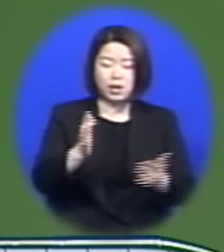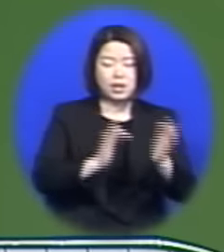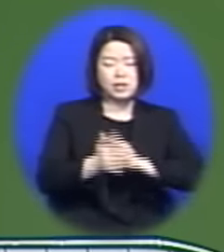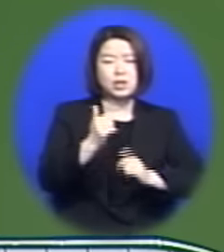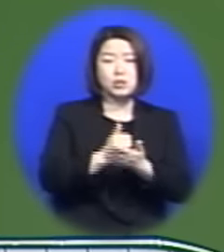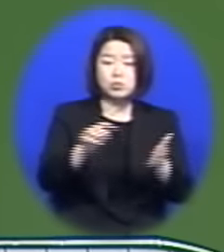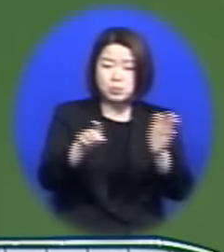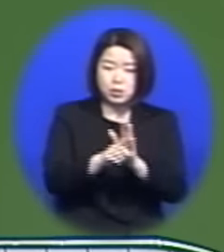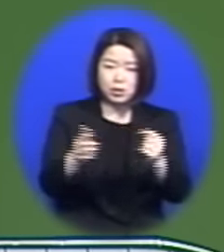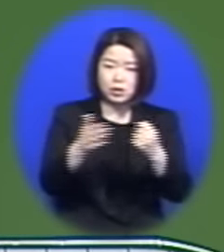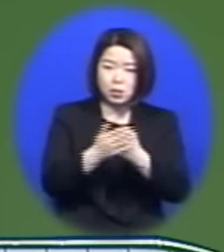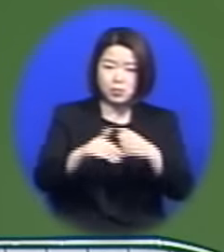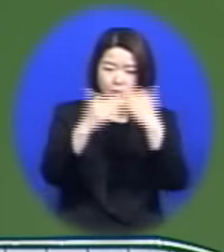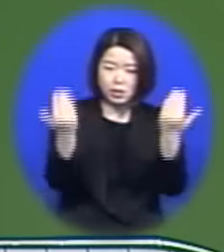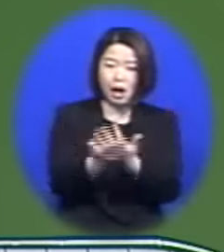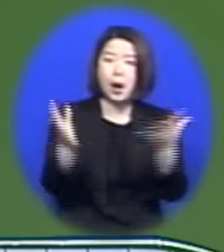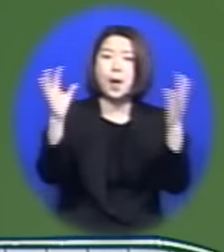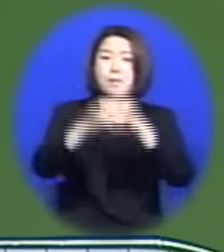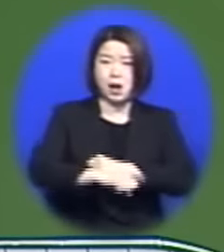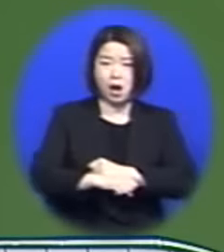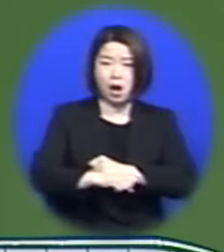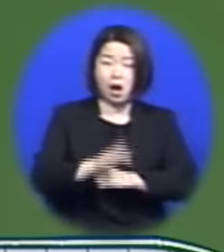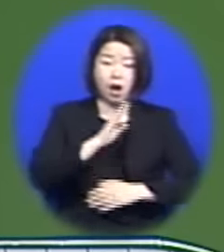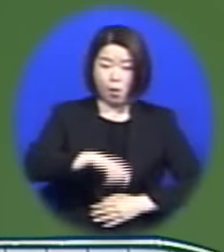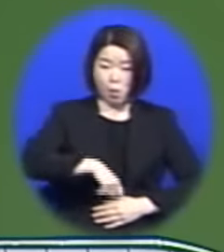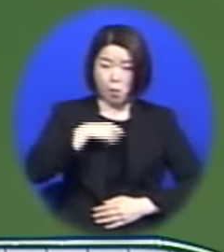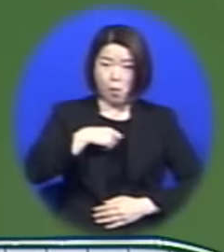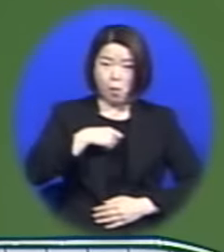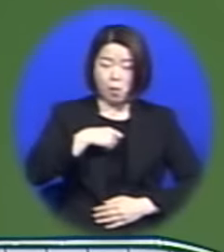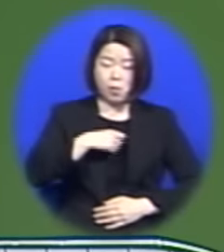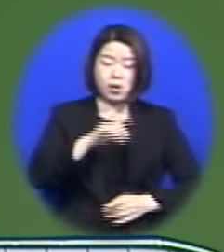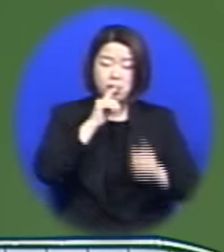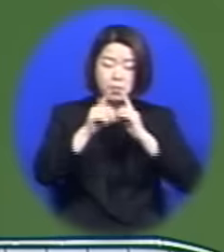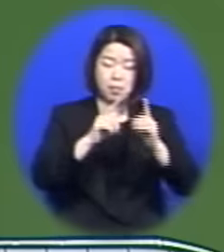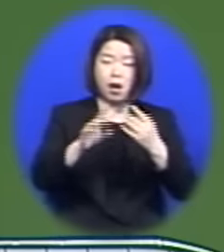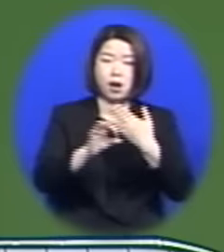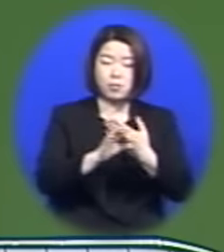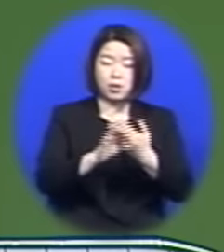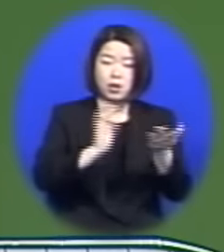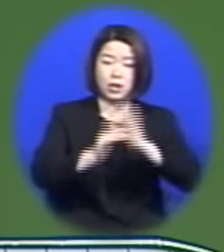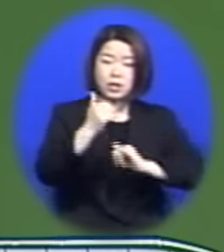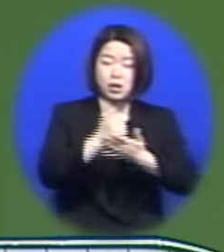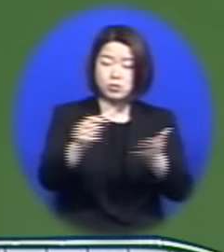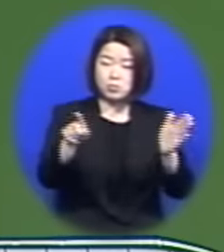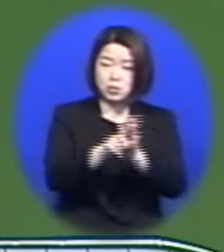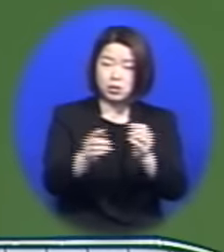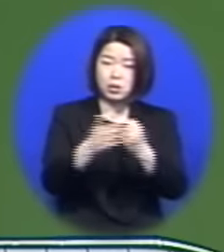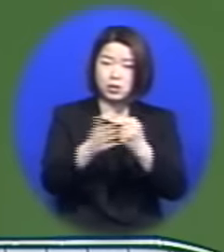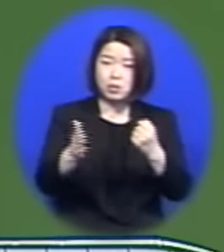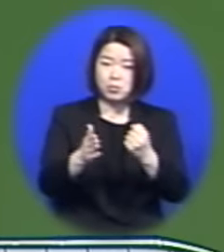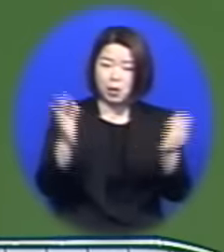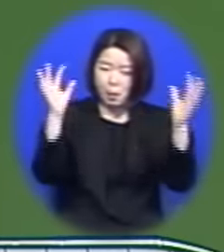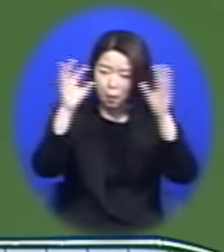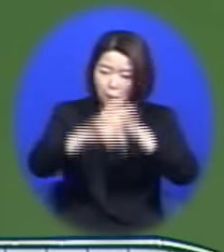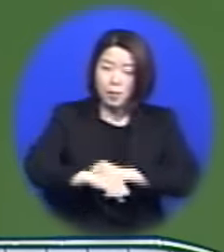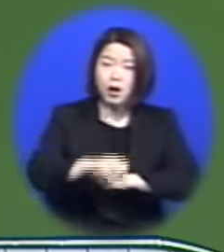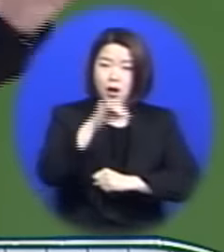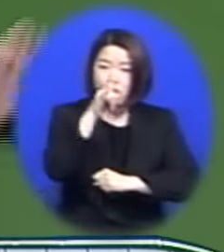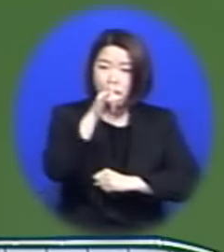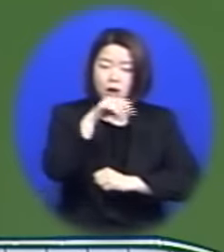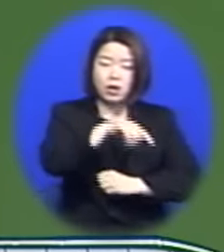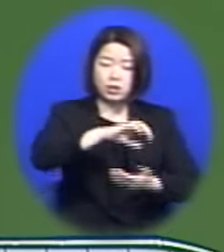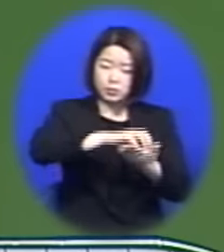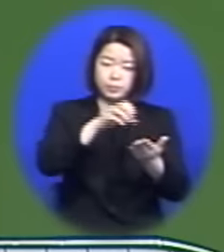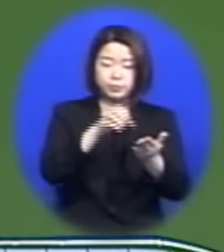거잖아요 아니 솔직히 말해서 예수 믿어서 쫄딱 망한 거잖아요 아 그 정도쯤 어려움을 겪었으면 이제